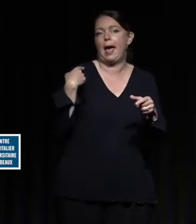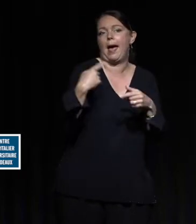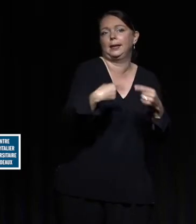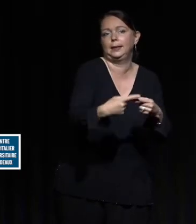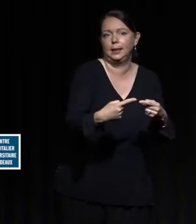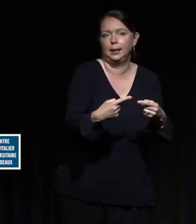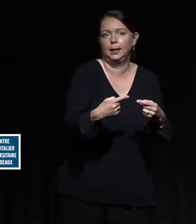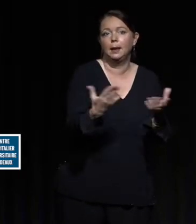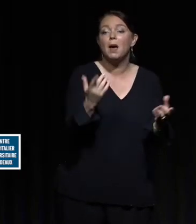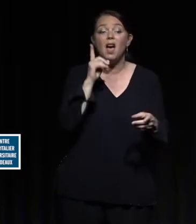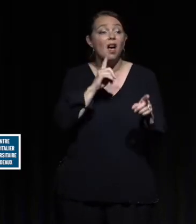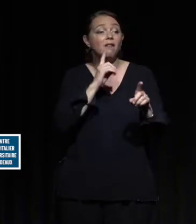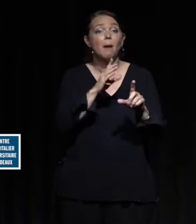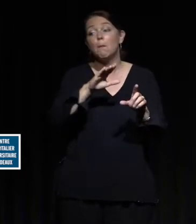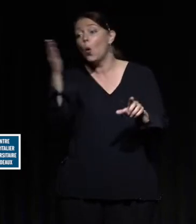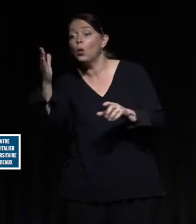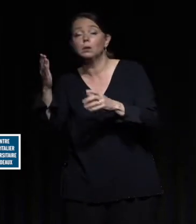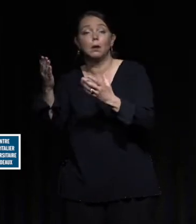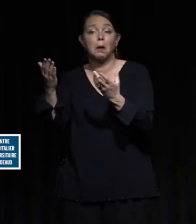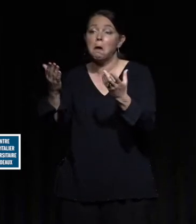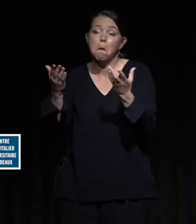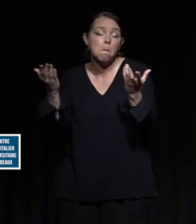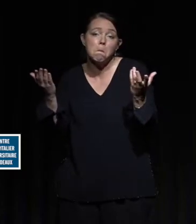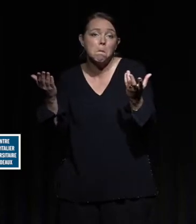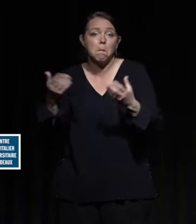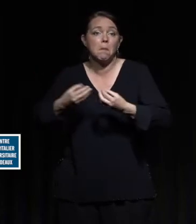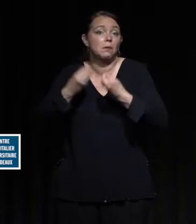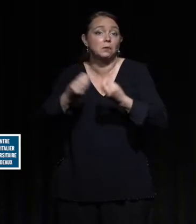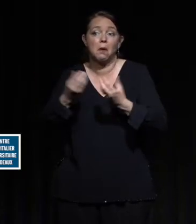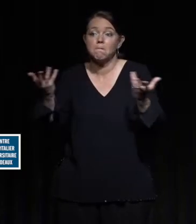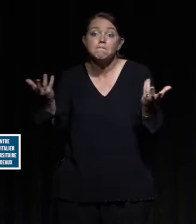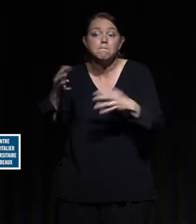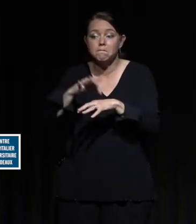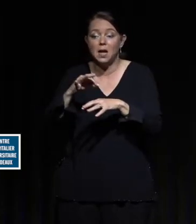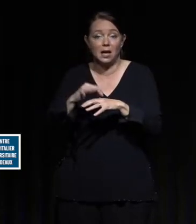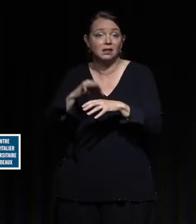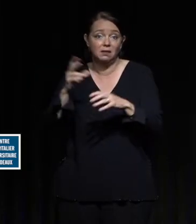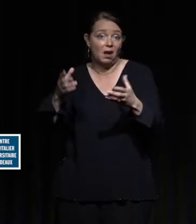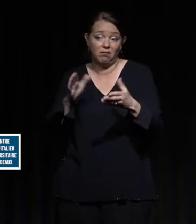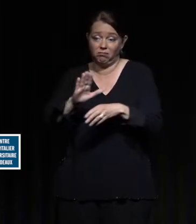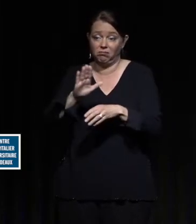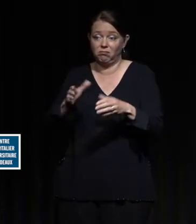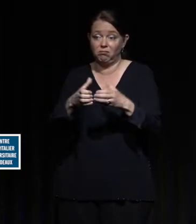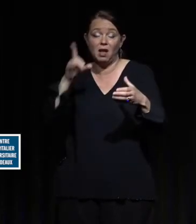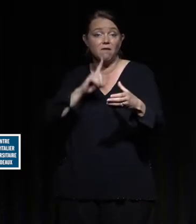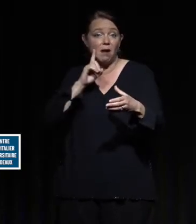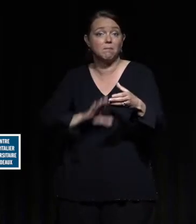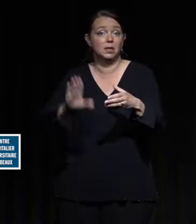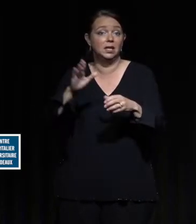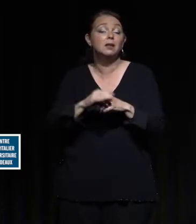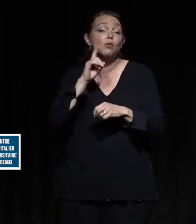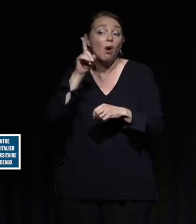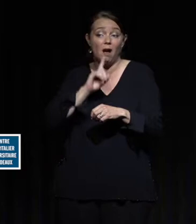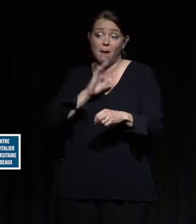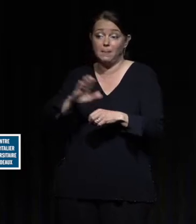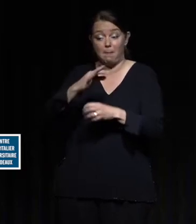mais pas chez Madame tout le monde. On est plutôt malheureusement sur une maladie fréquente de la femme, tout simplement parce que la femme, elle a ce